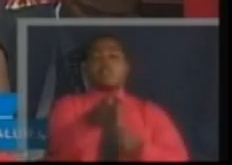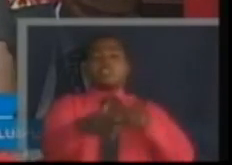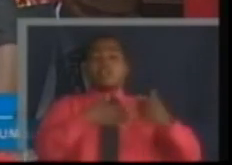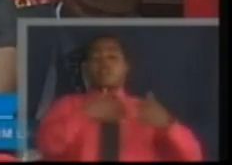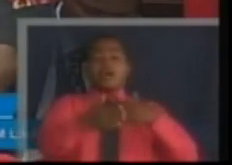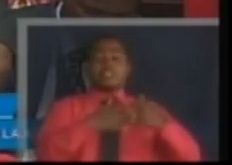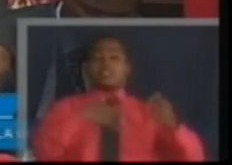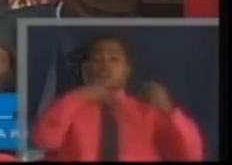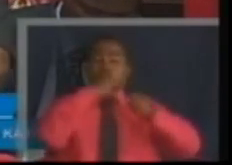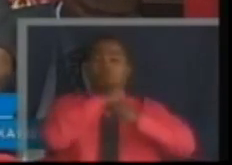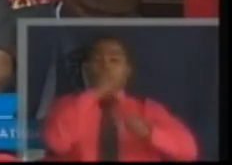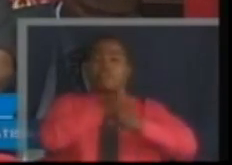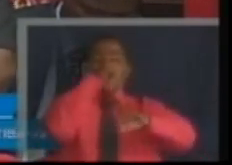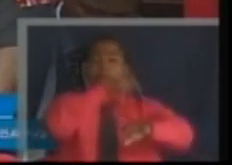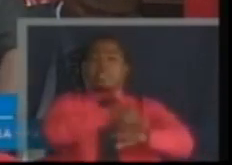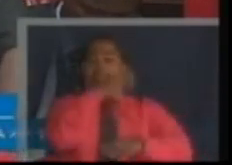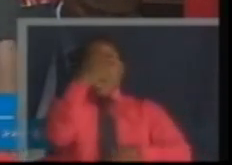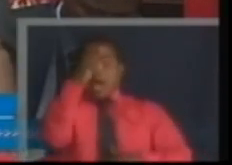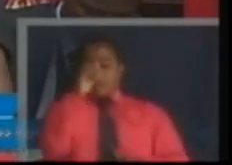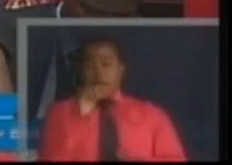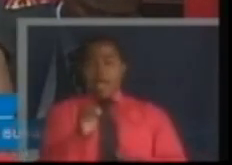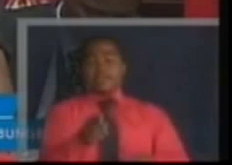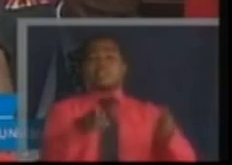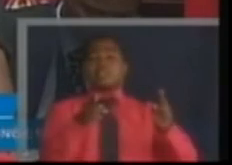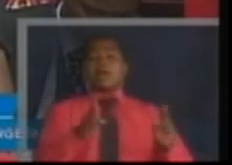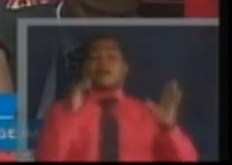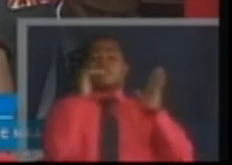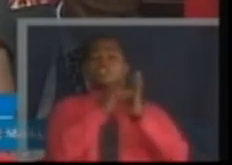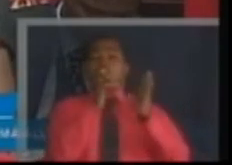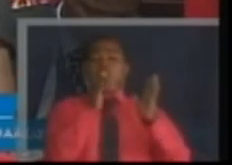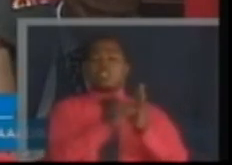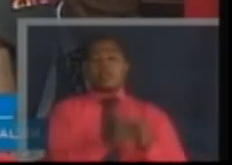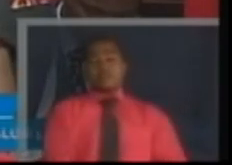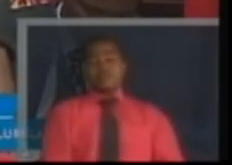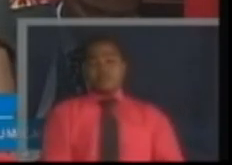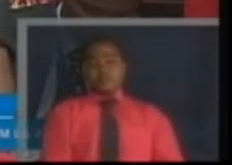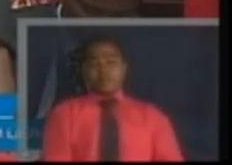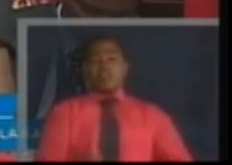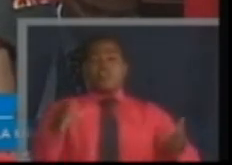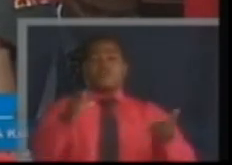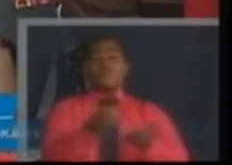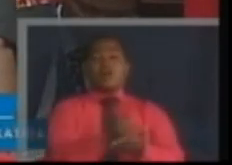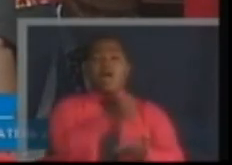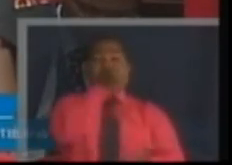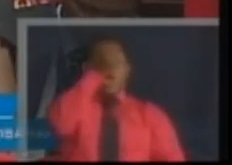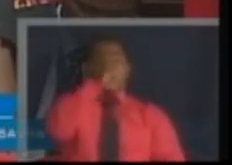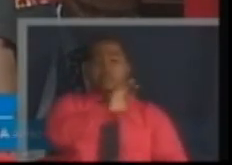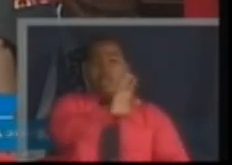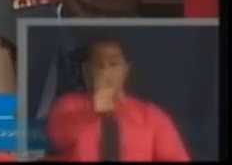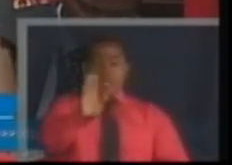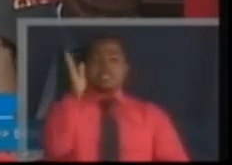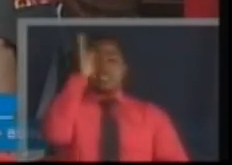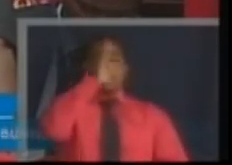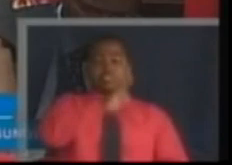saa 40 kama sheria inavyoelekeza. Na faida yake mheshimiwa mwenyekiti, siku za Jumamosi